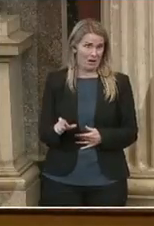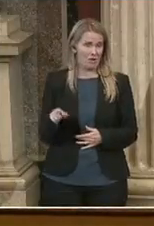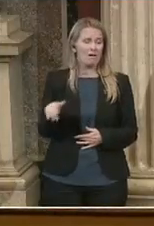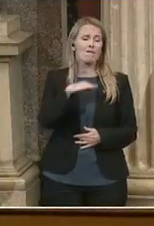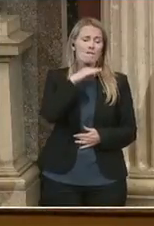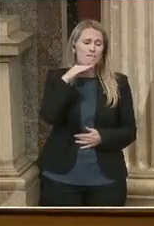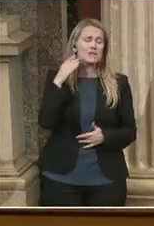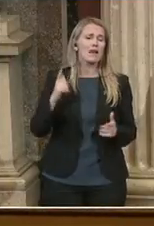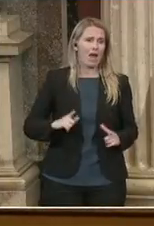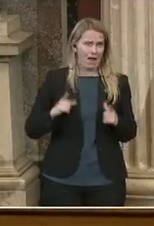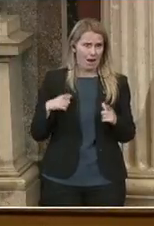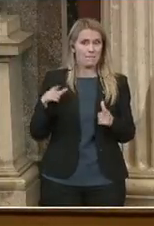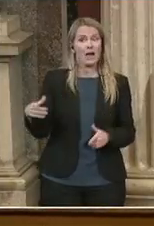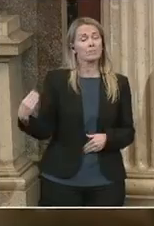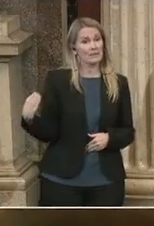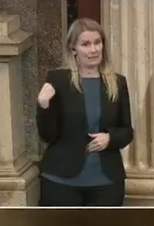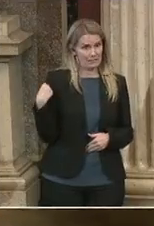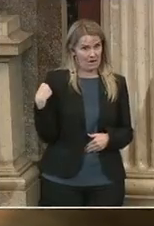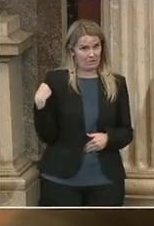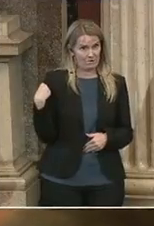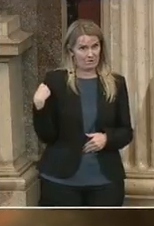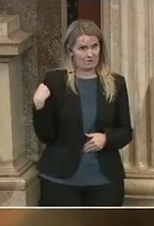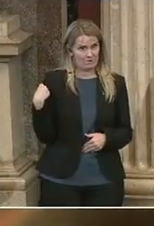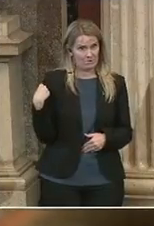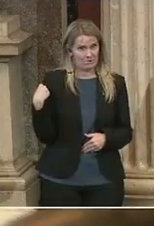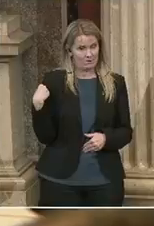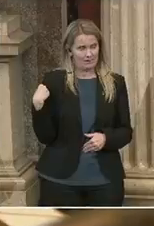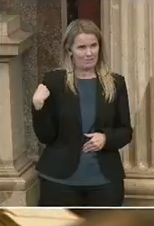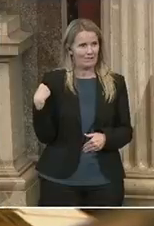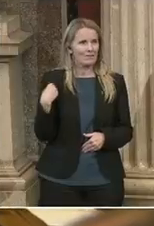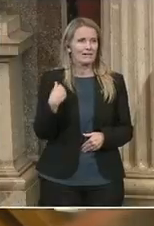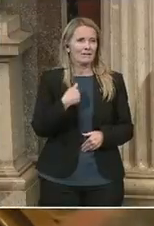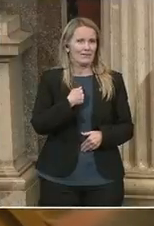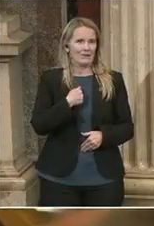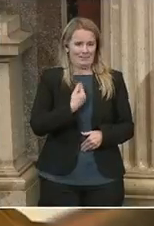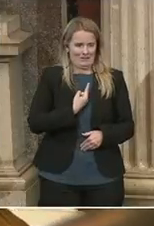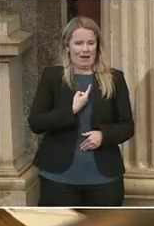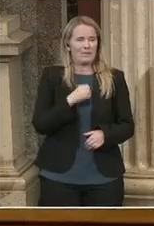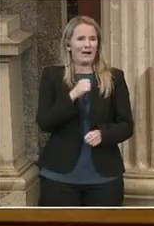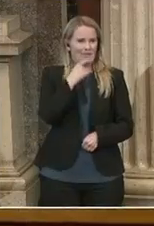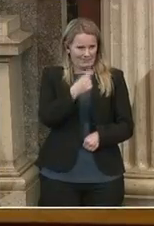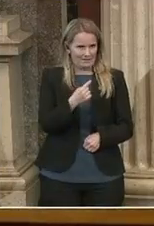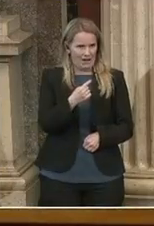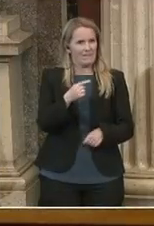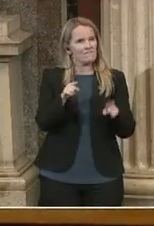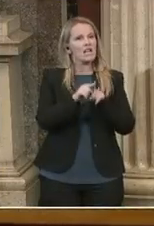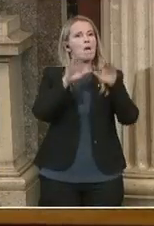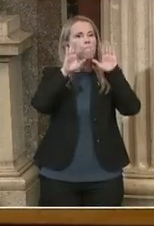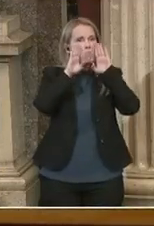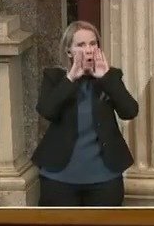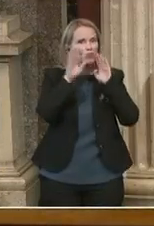mitgemacht hat hat mir gesagt ich traue es nicht in von mir aus zuusagen ich sage es als eine Botschaft